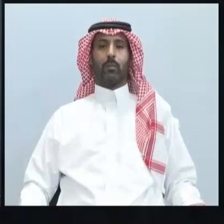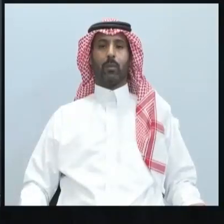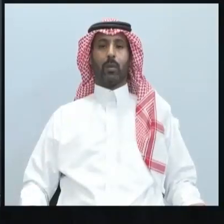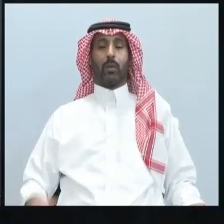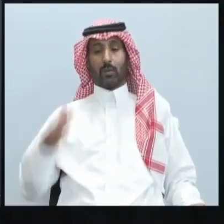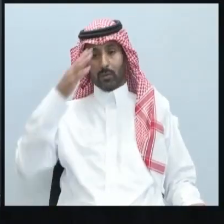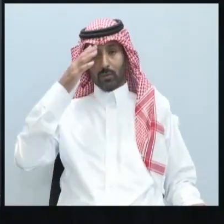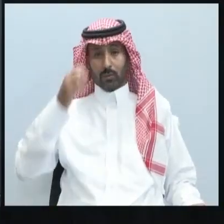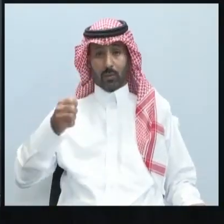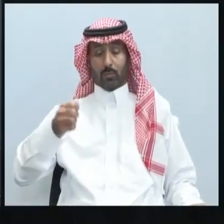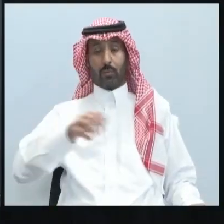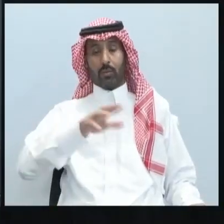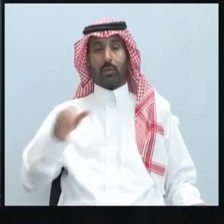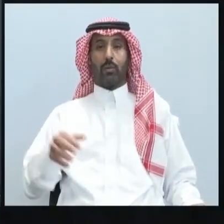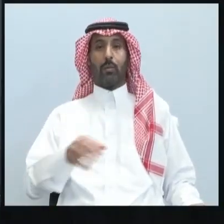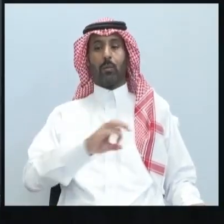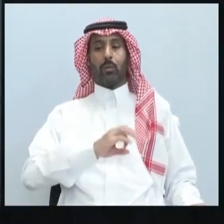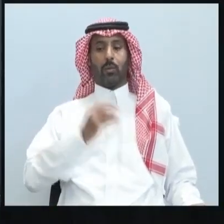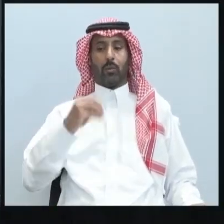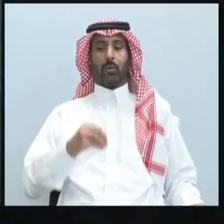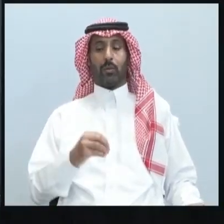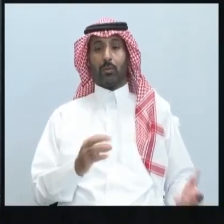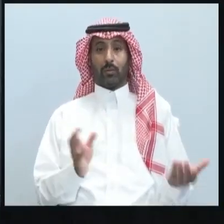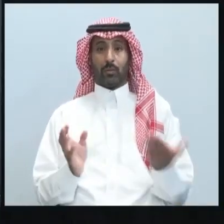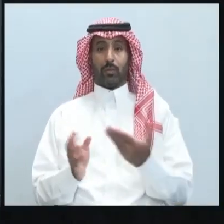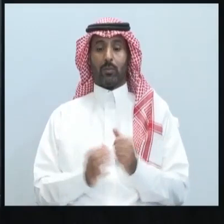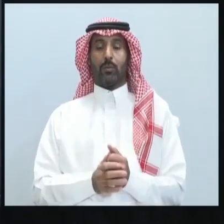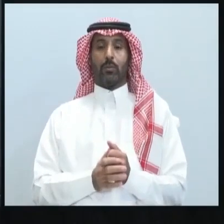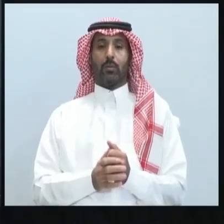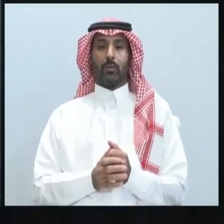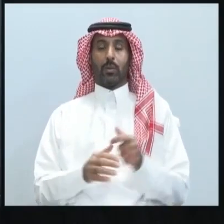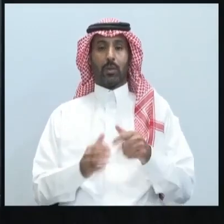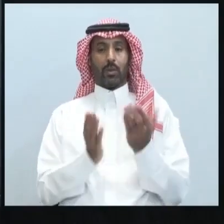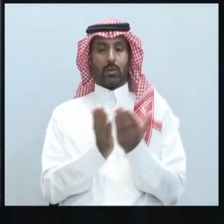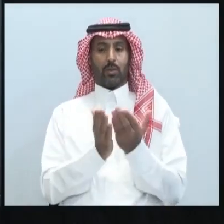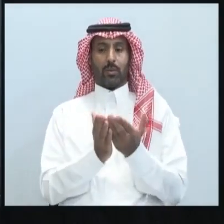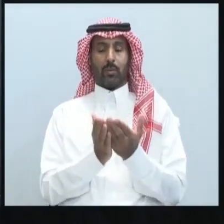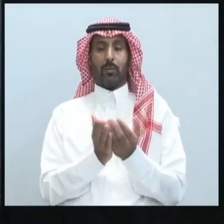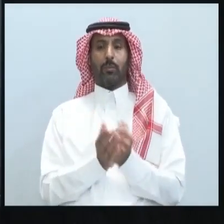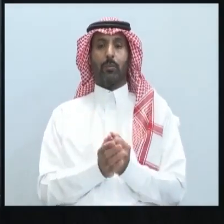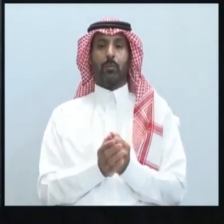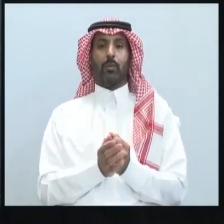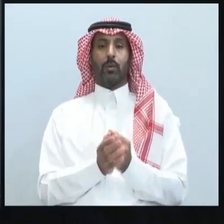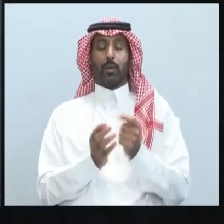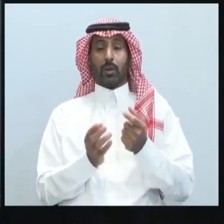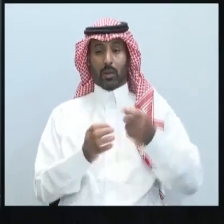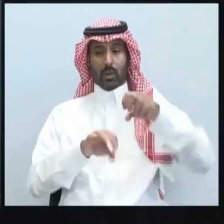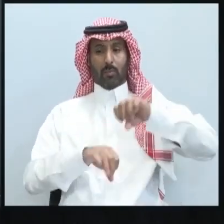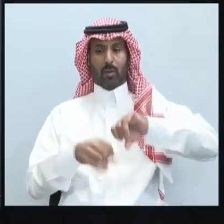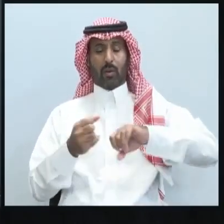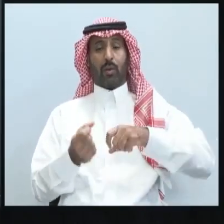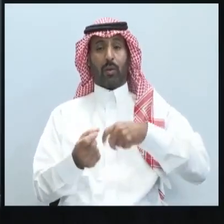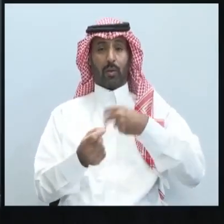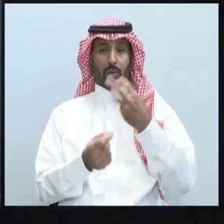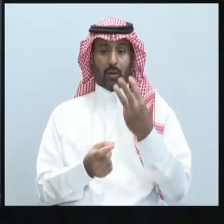السلام عليكم ورحمه الله وبركاته اعزائي الطلاب نرحب بكم في درس جديد من دروس منهج كيمياء ثلاثه